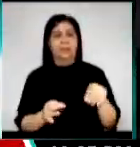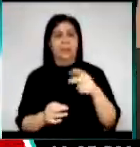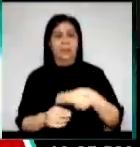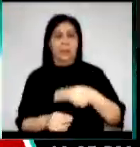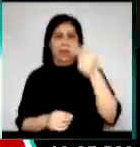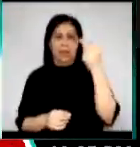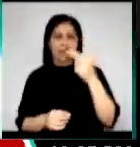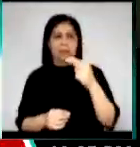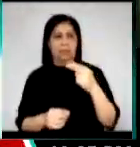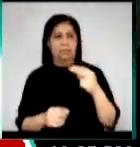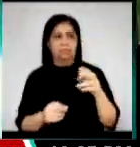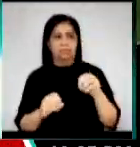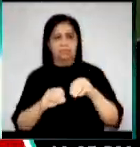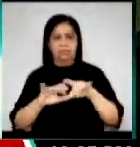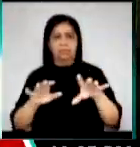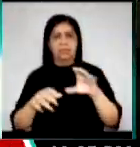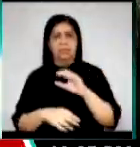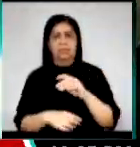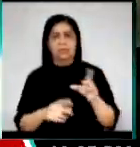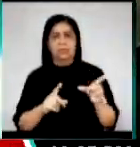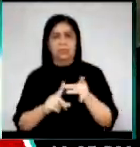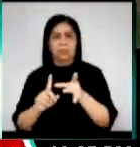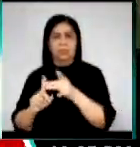natin, mas likely ho na